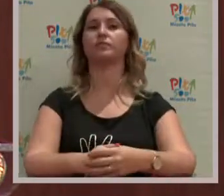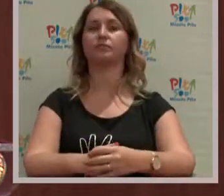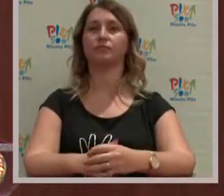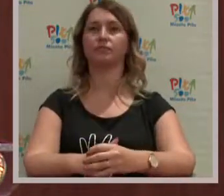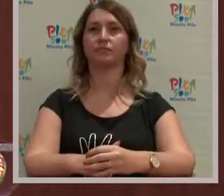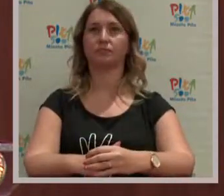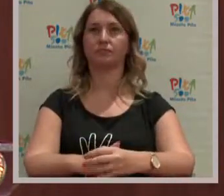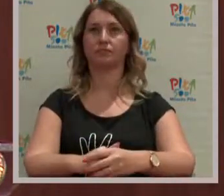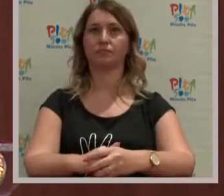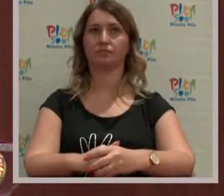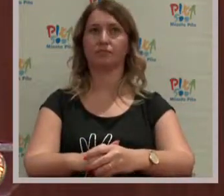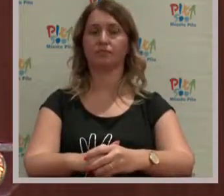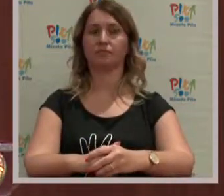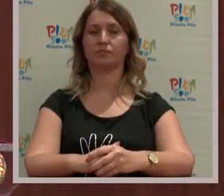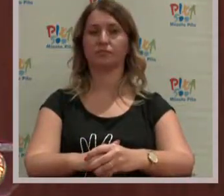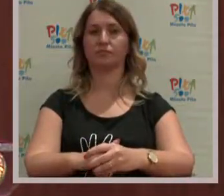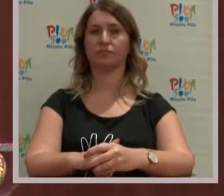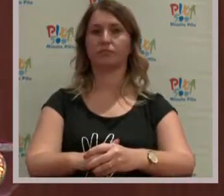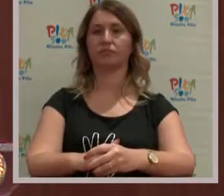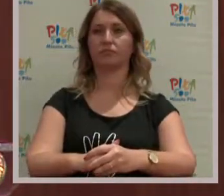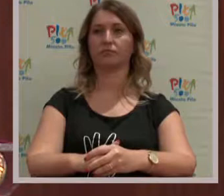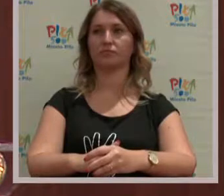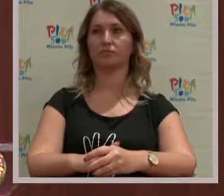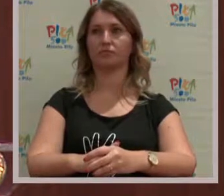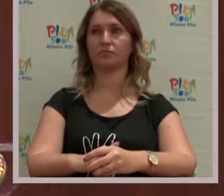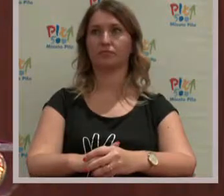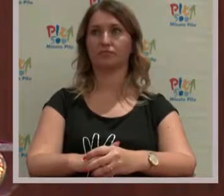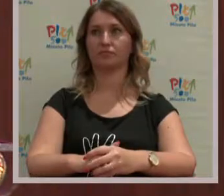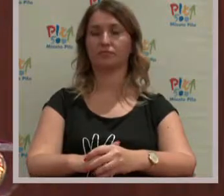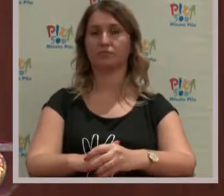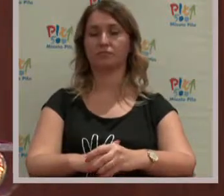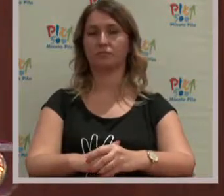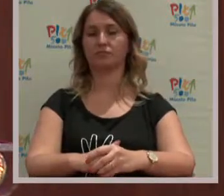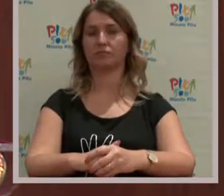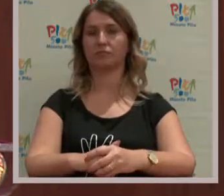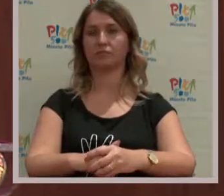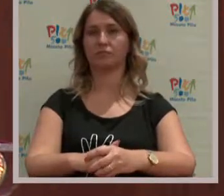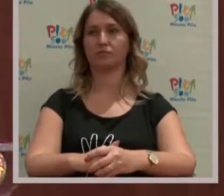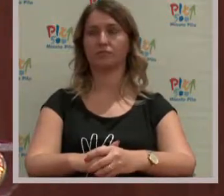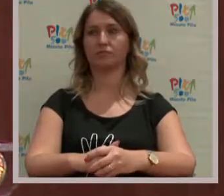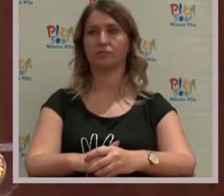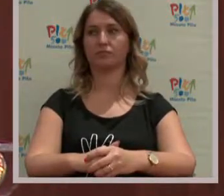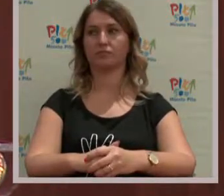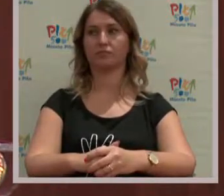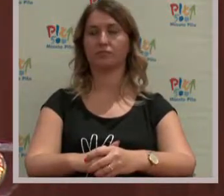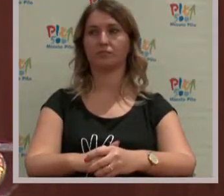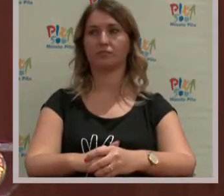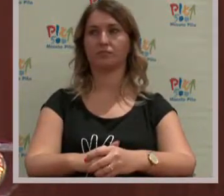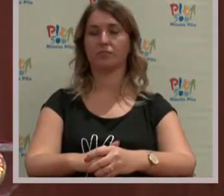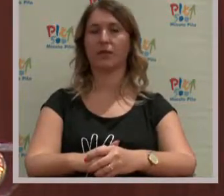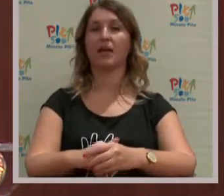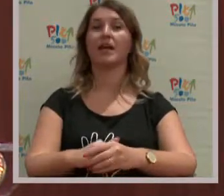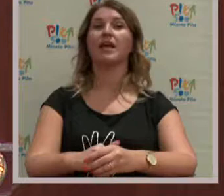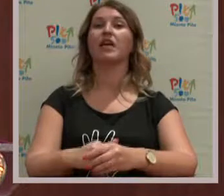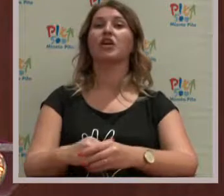władzy, jest ciągłość funkcjonowania samorządów, należy je po prostu realizować. I na sam